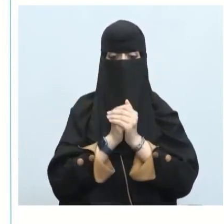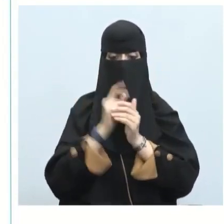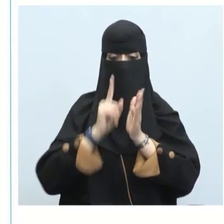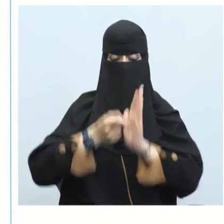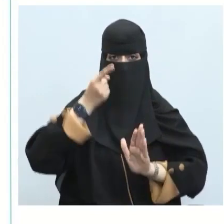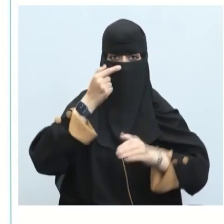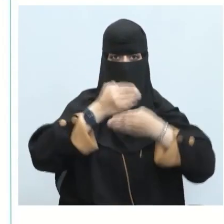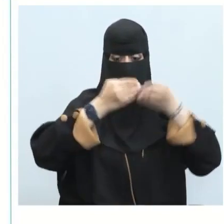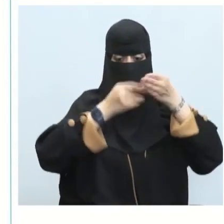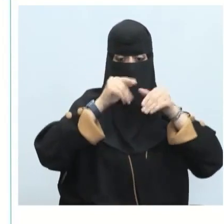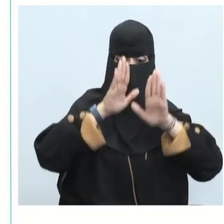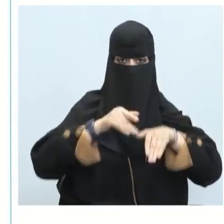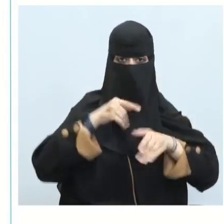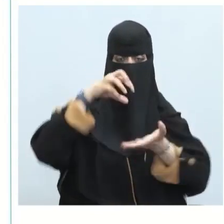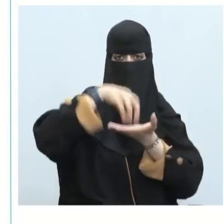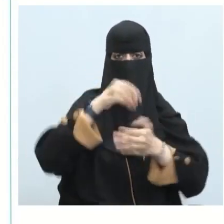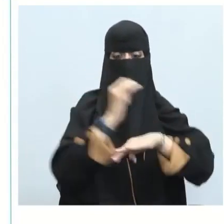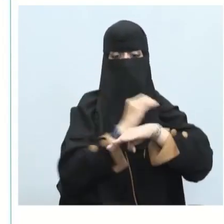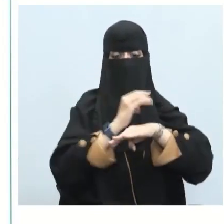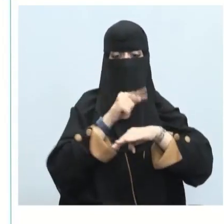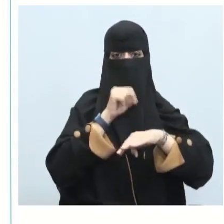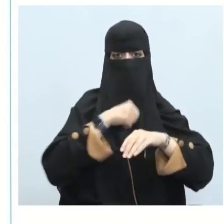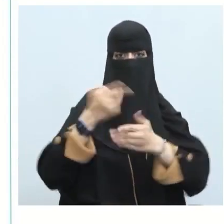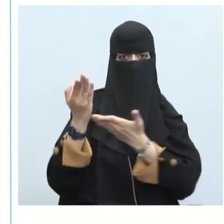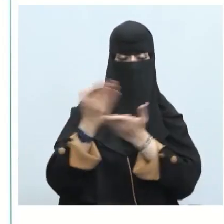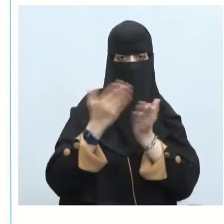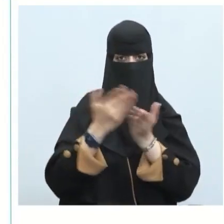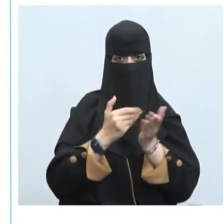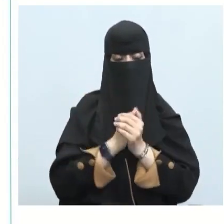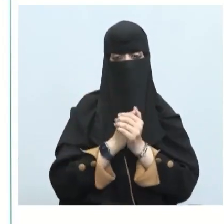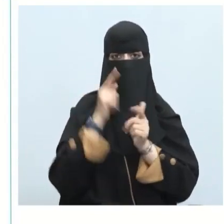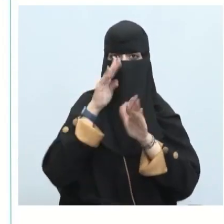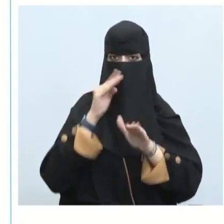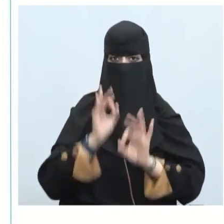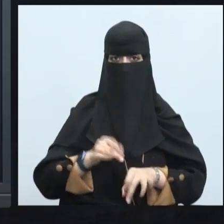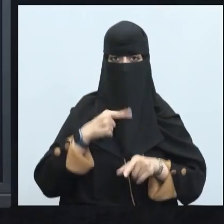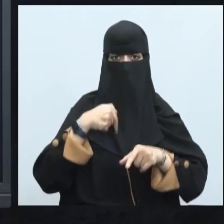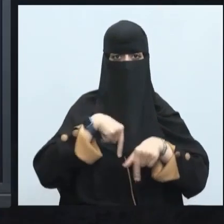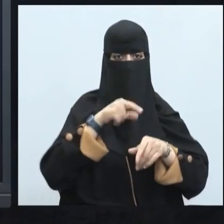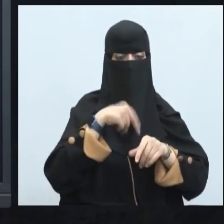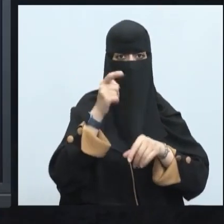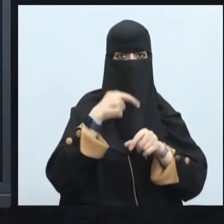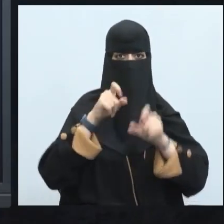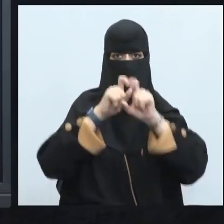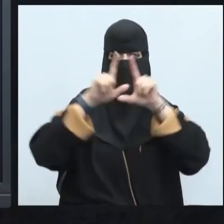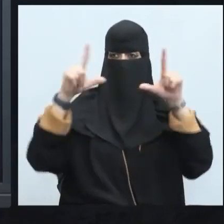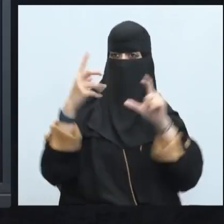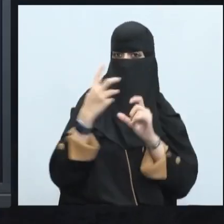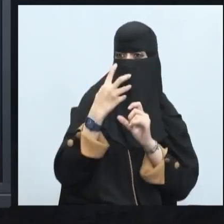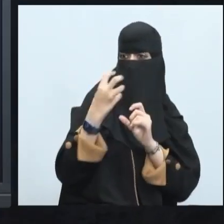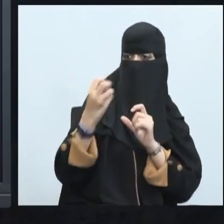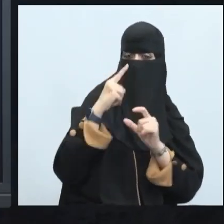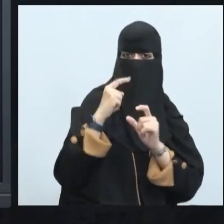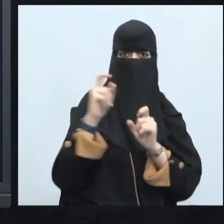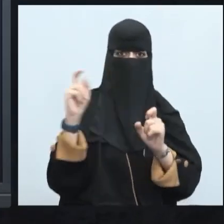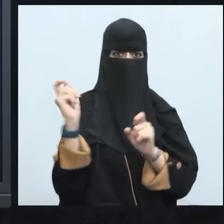اولا انشاء وتوفير موقع الكتروني مستجيب لابد ان يكون الموقع جذاب وسريع